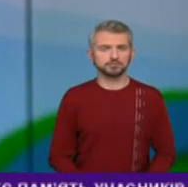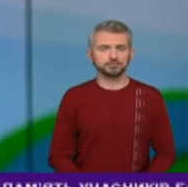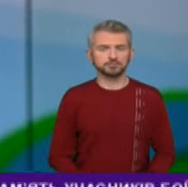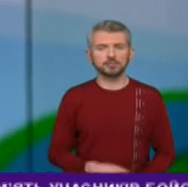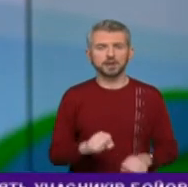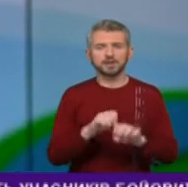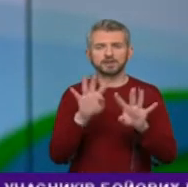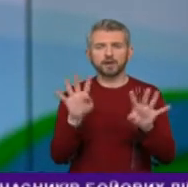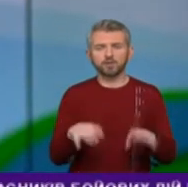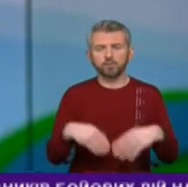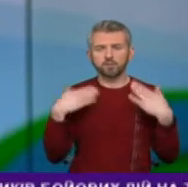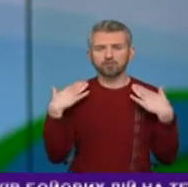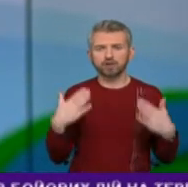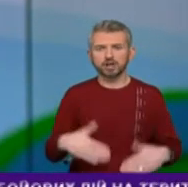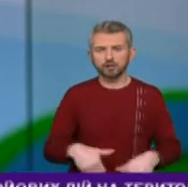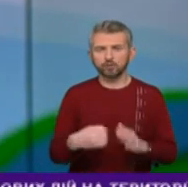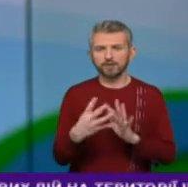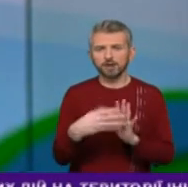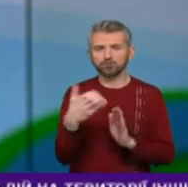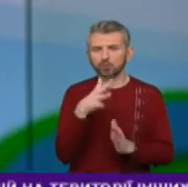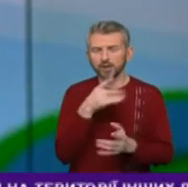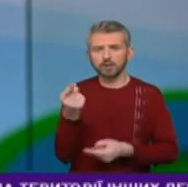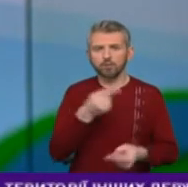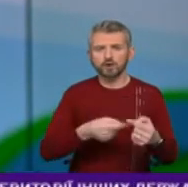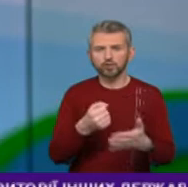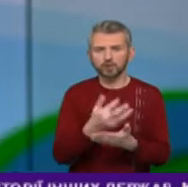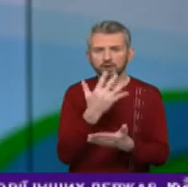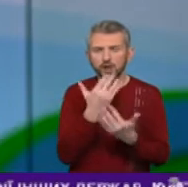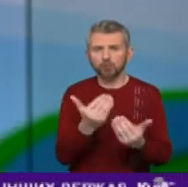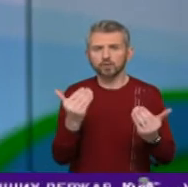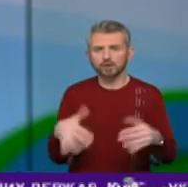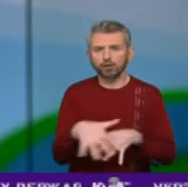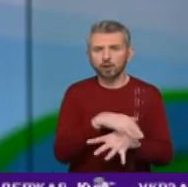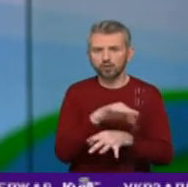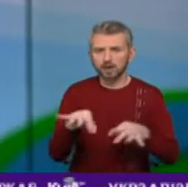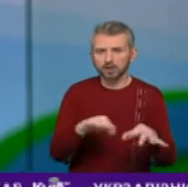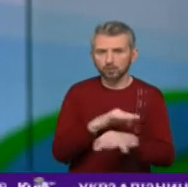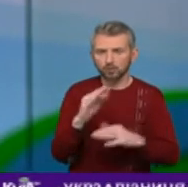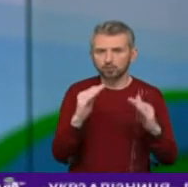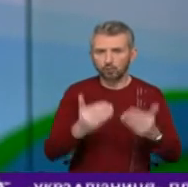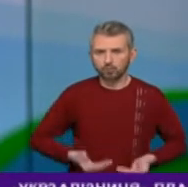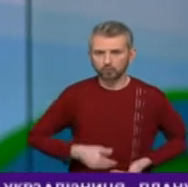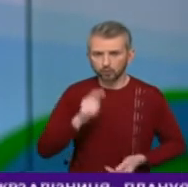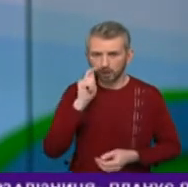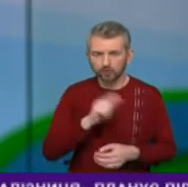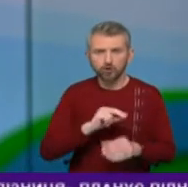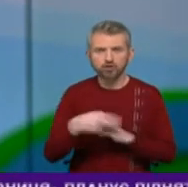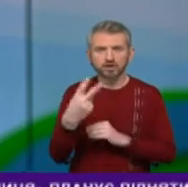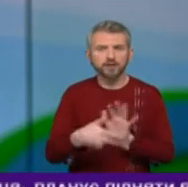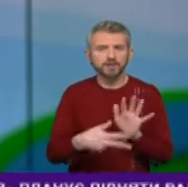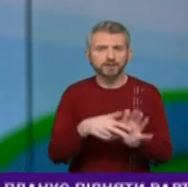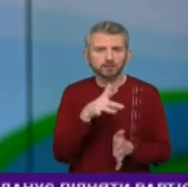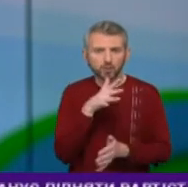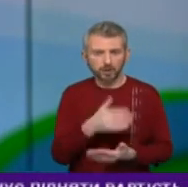Святу плащаницю 19 століття повернули до Національного музею народної архітектури та побуту України через 28